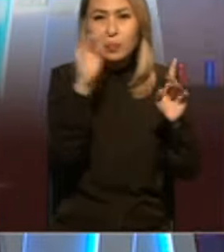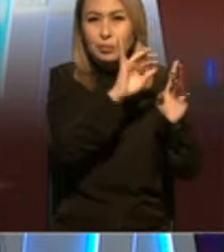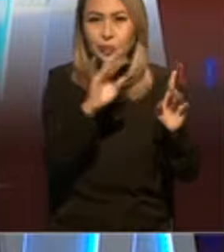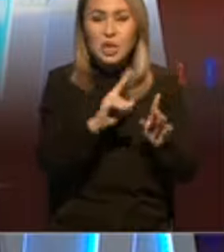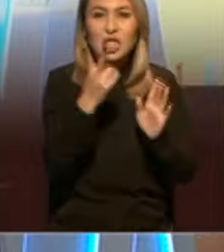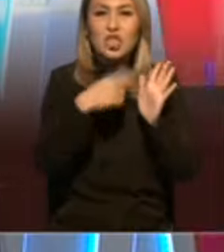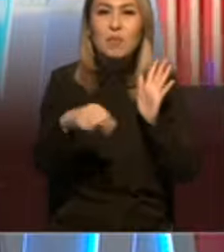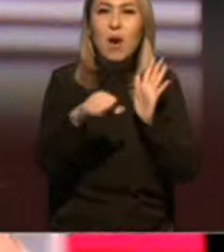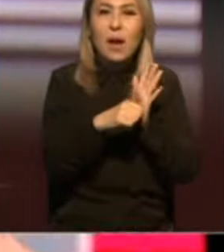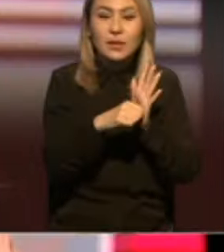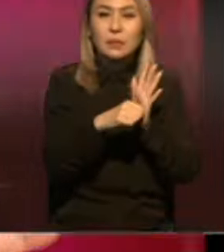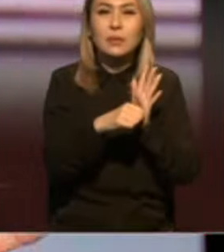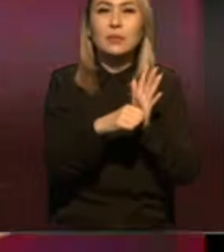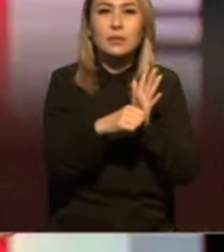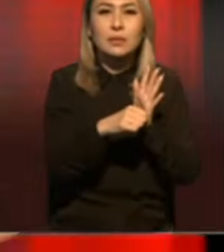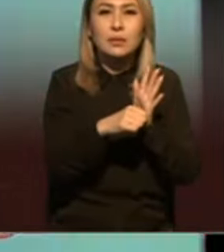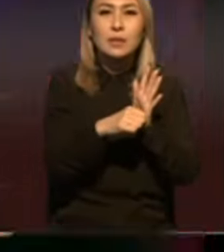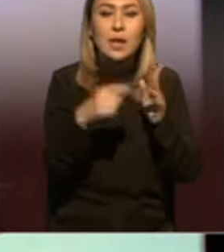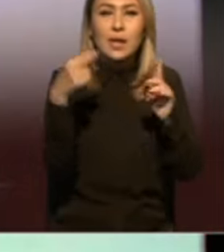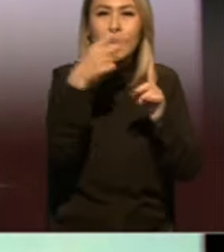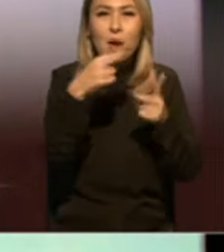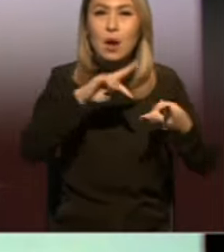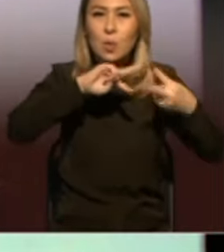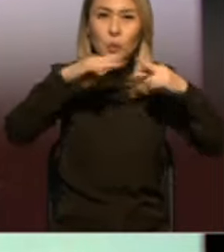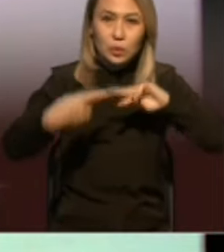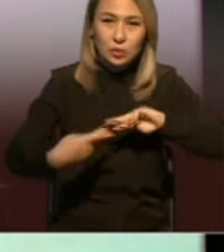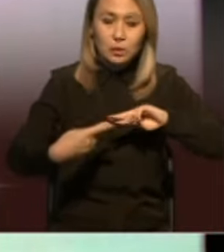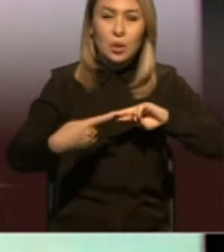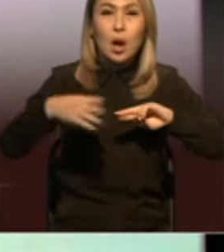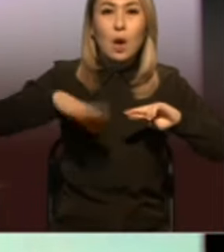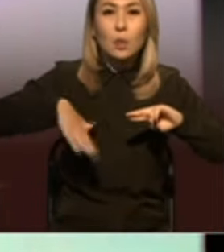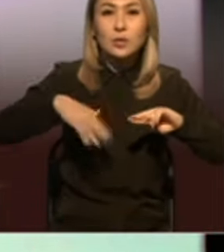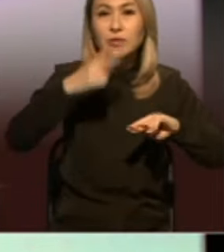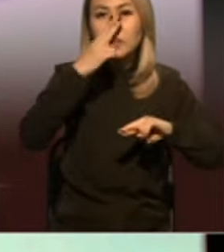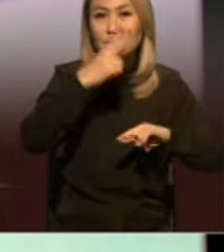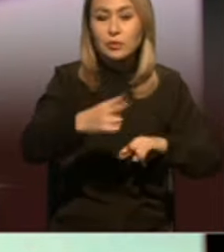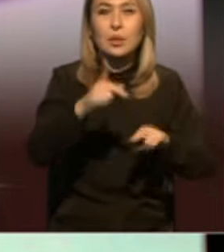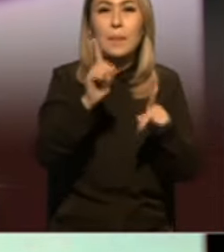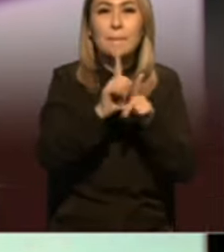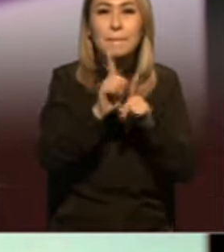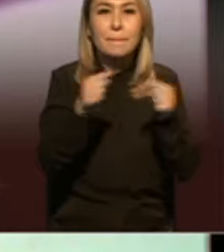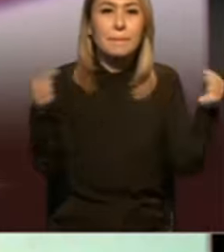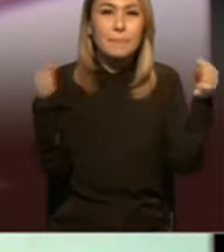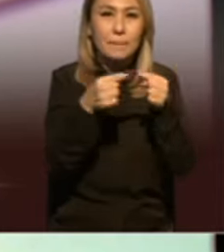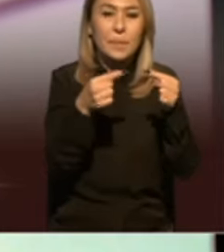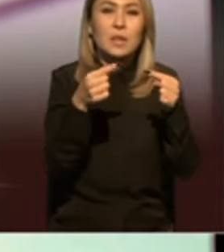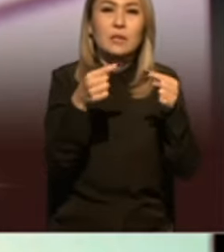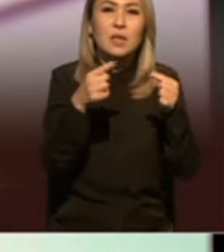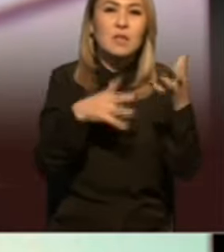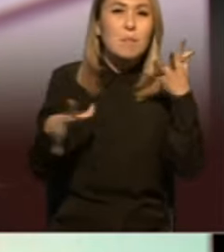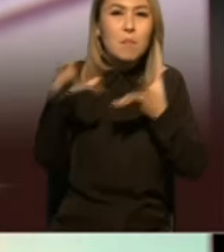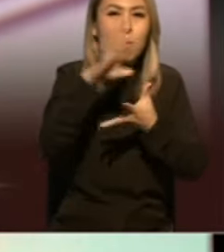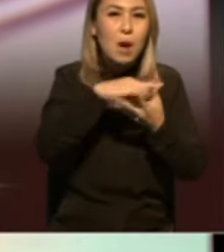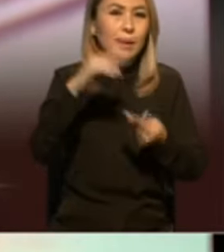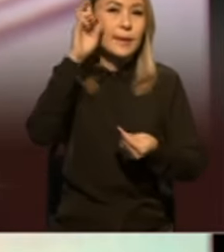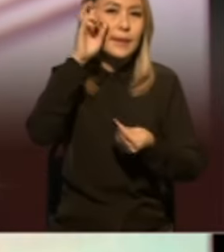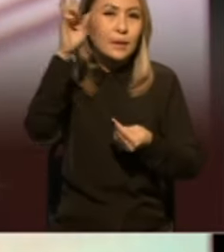әріптен тұратын жаңағы латын әліпбиіне ауысты. Яғни қарап отырсақ, шынымен жаңа сіз кеткенде, шынымен де барлық